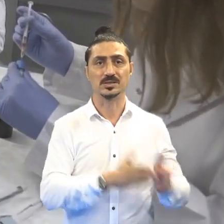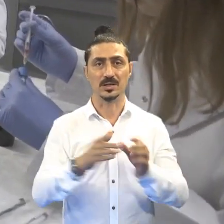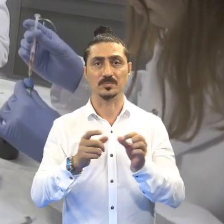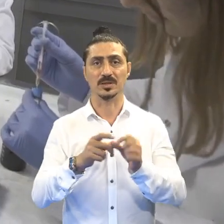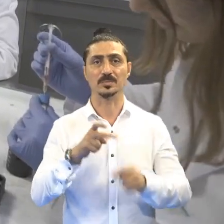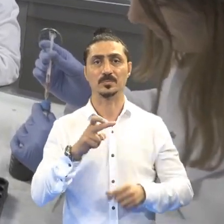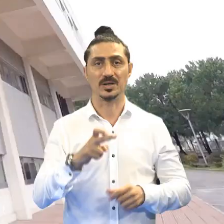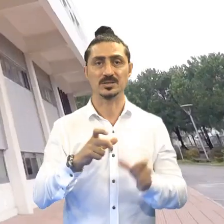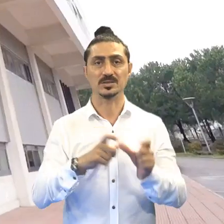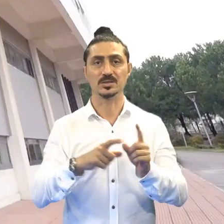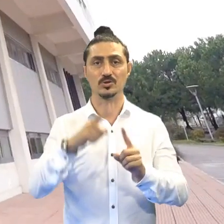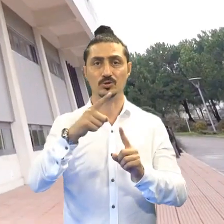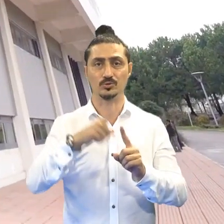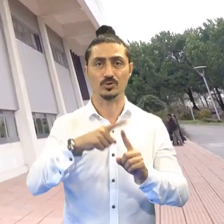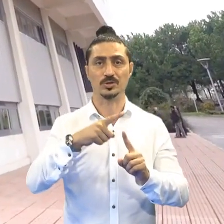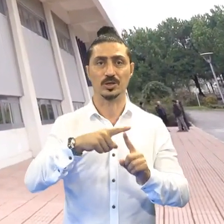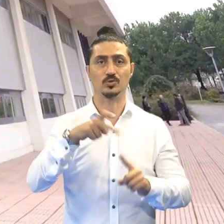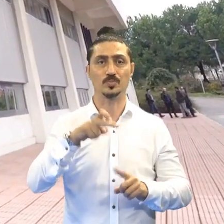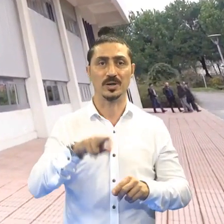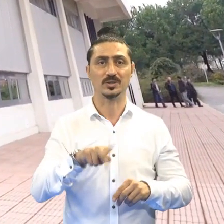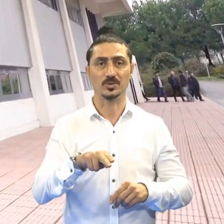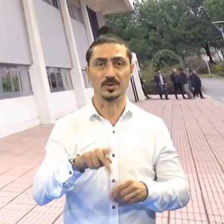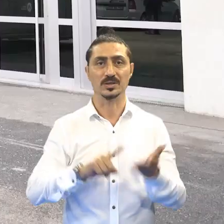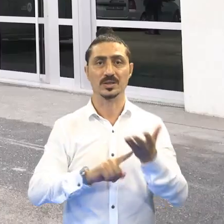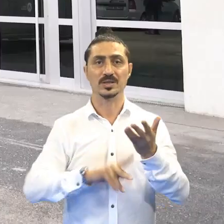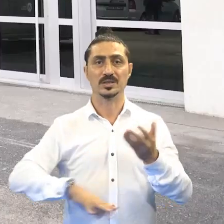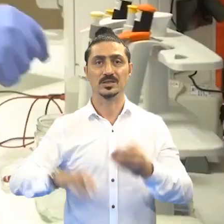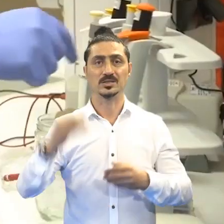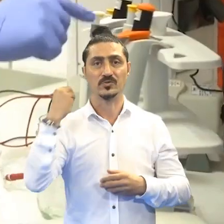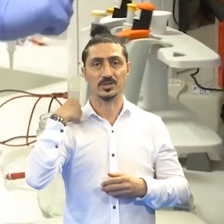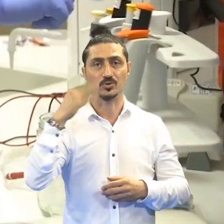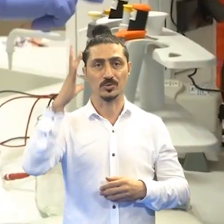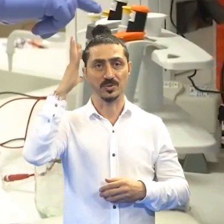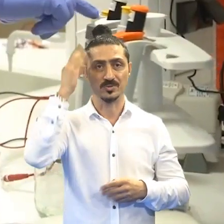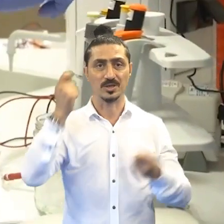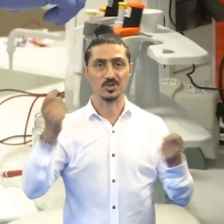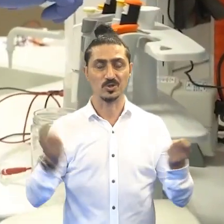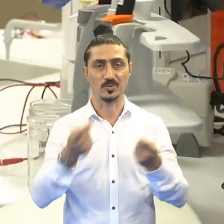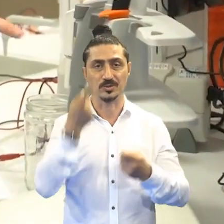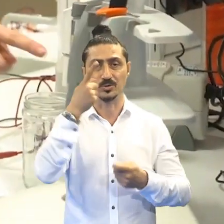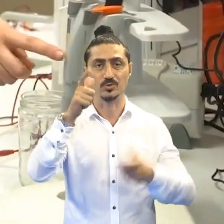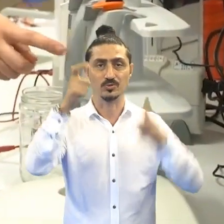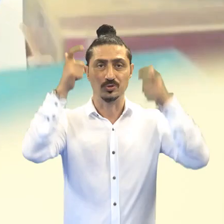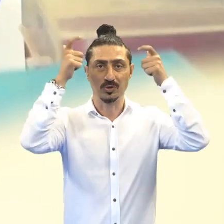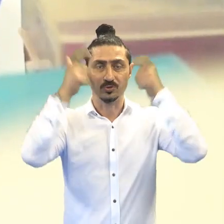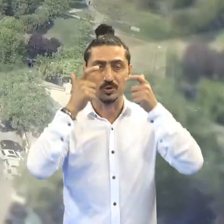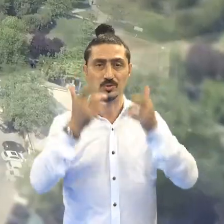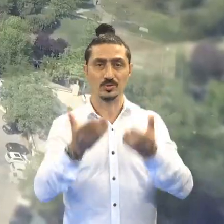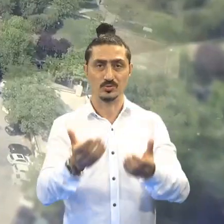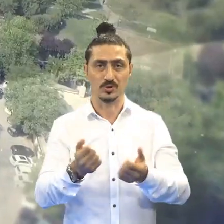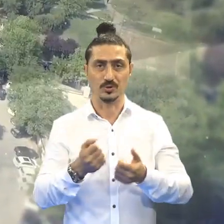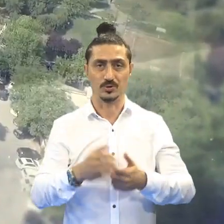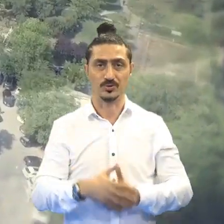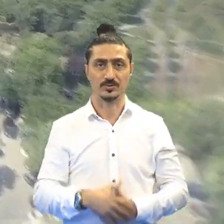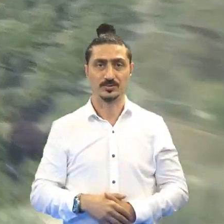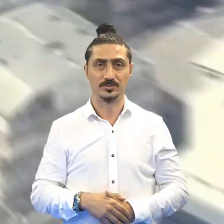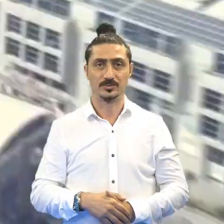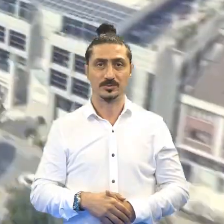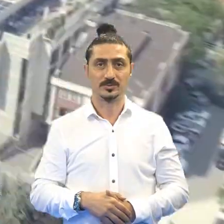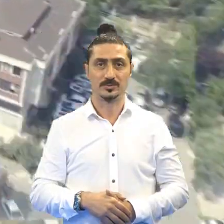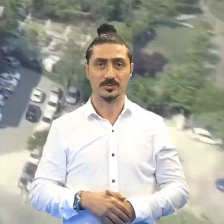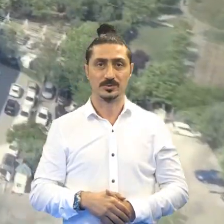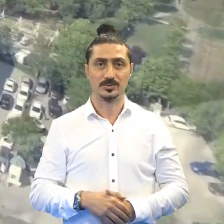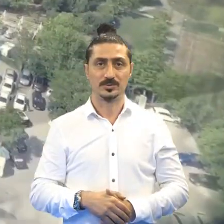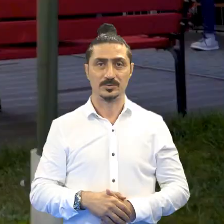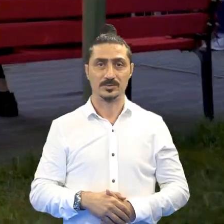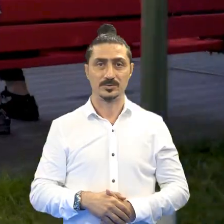odaklarımızın yanı sıra, Brain Park, Silikon Türk Teknopark gibi teknolojik inovasyonlarla bilimsel çalışmalarda öncü rol üstleniyoruz.